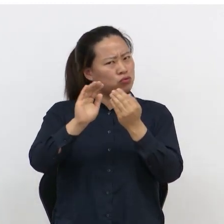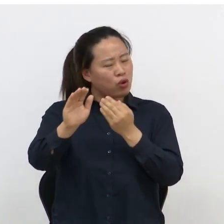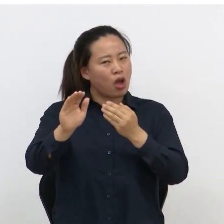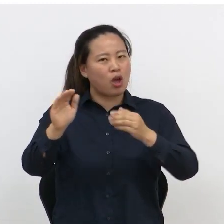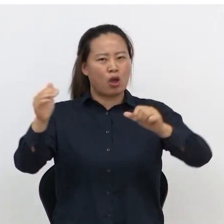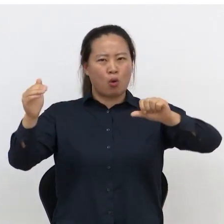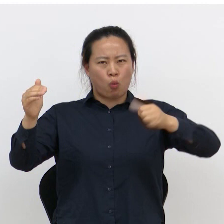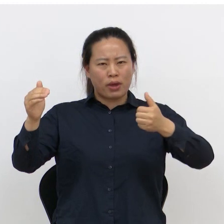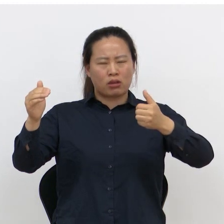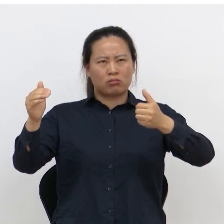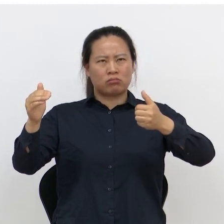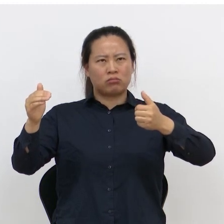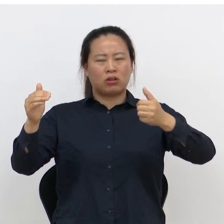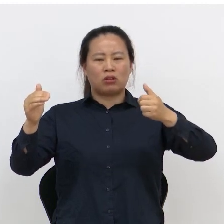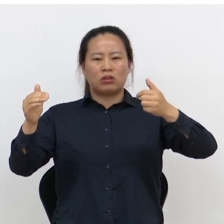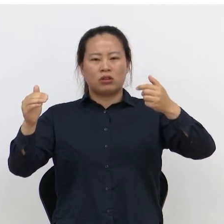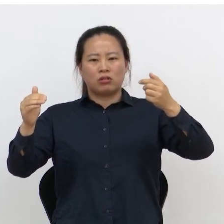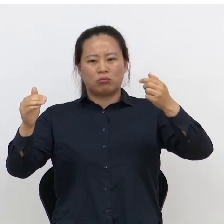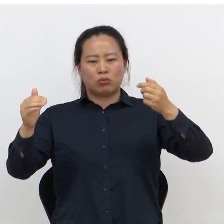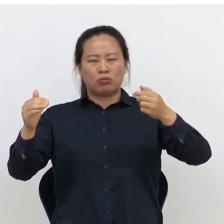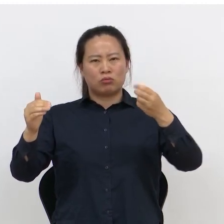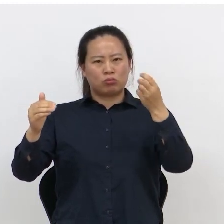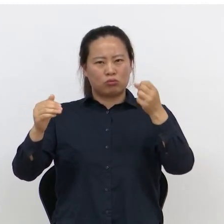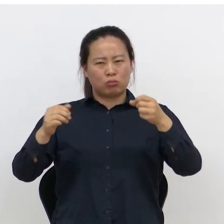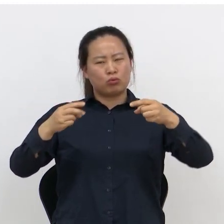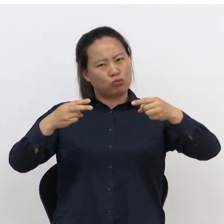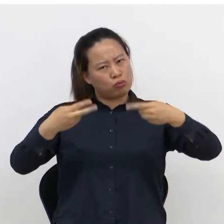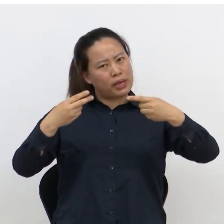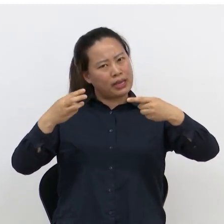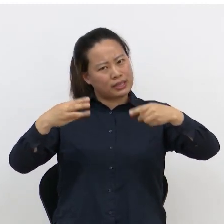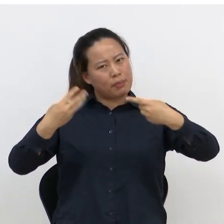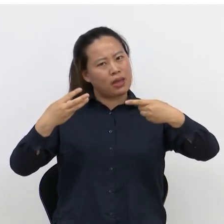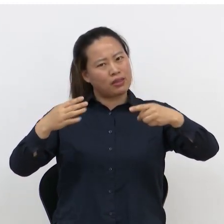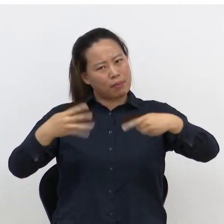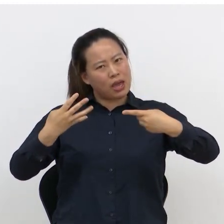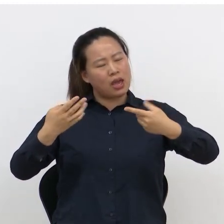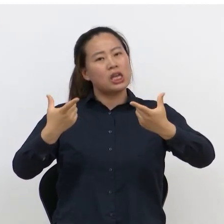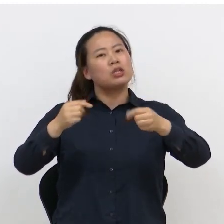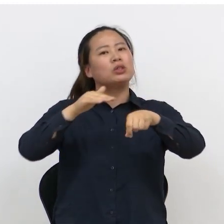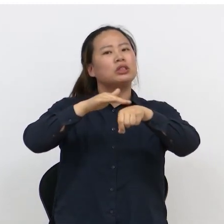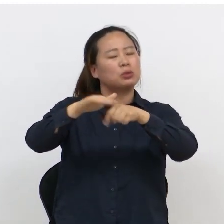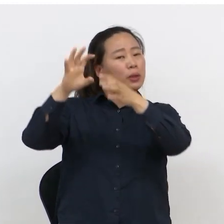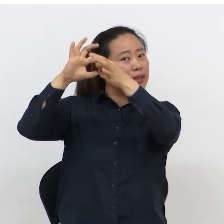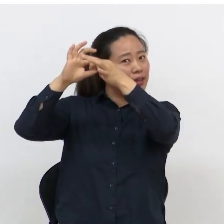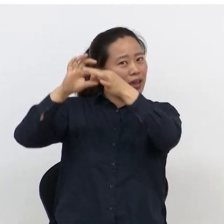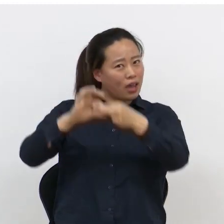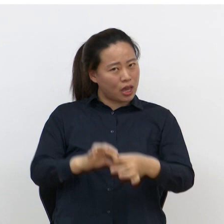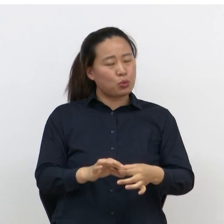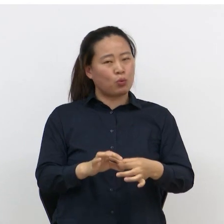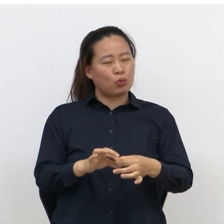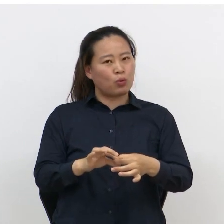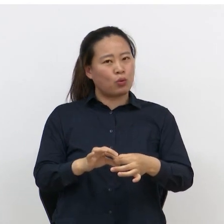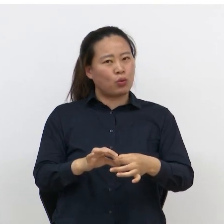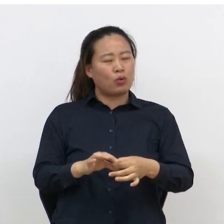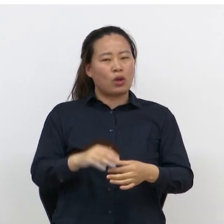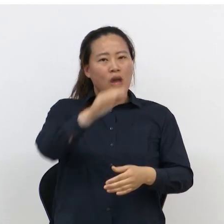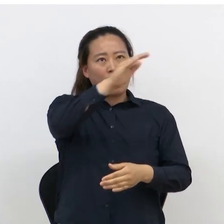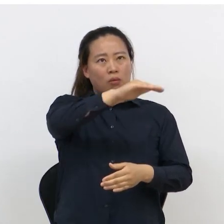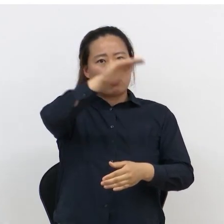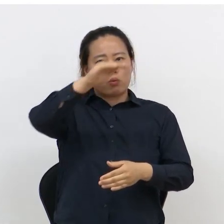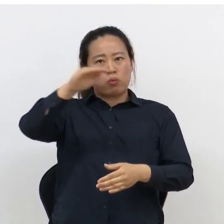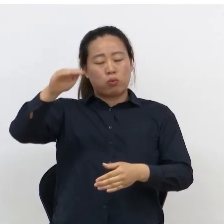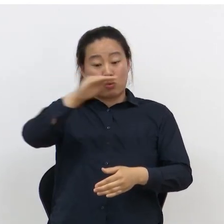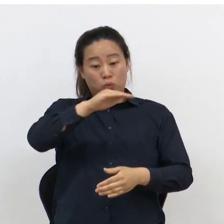521을 진동하고 또 잠시 후에 3배인 780회 또 잠시 후에 4배인 1040회 이렇게 해서 점점